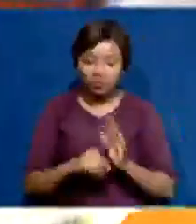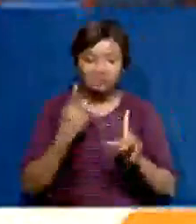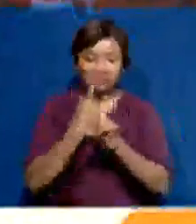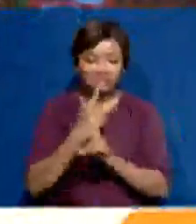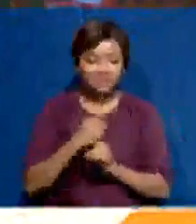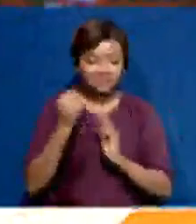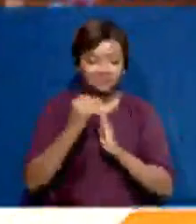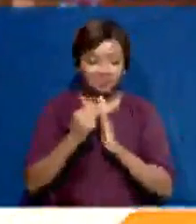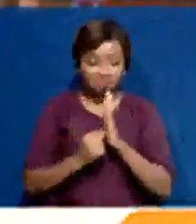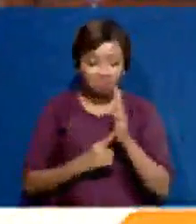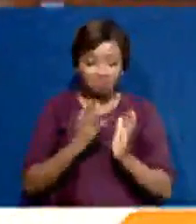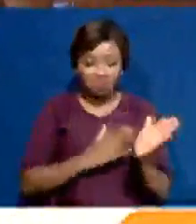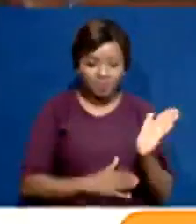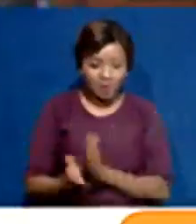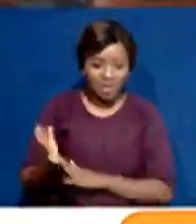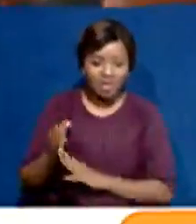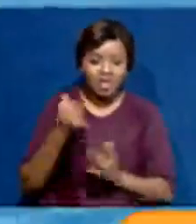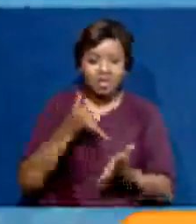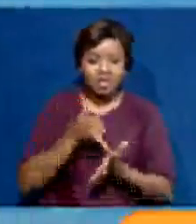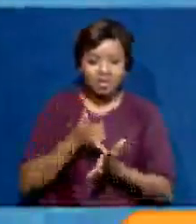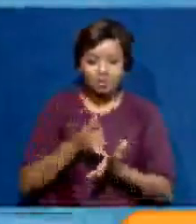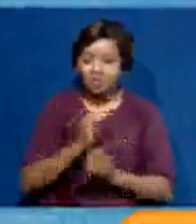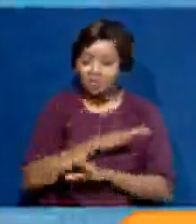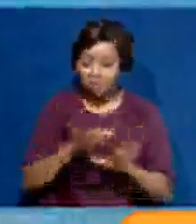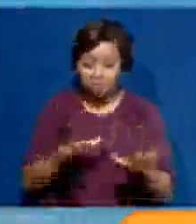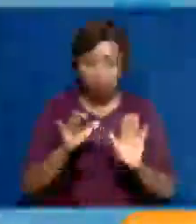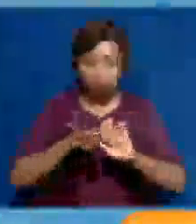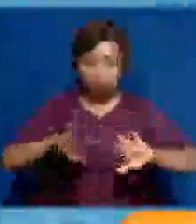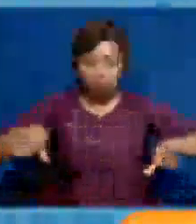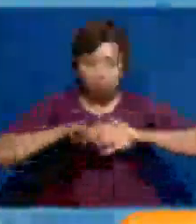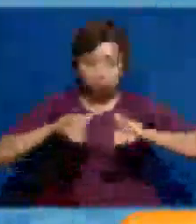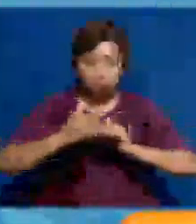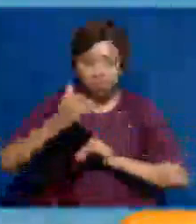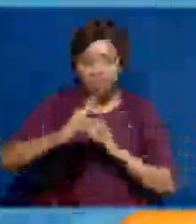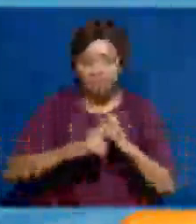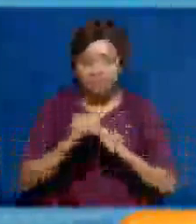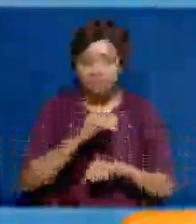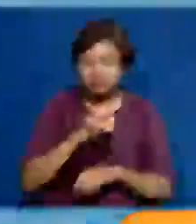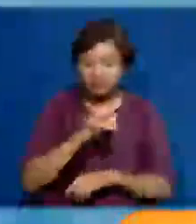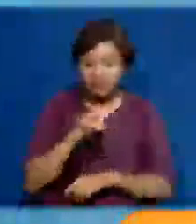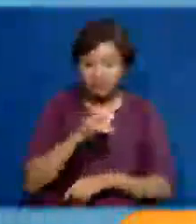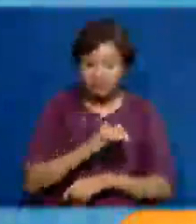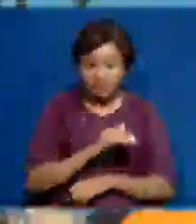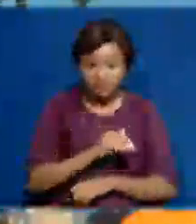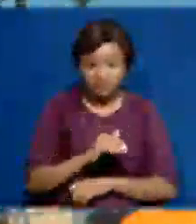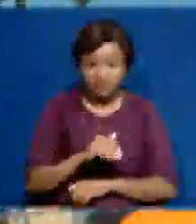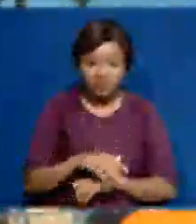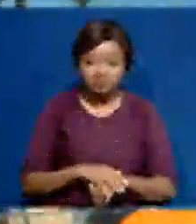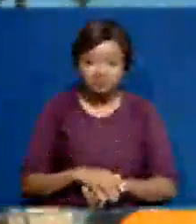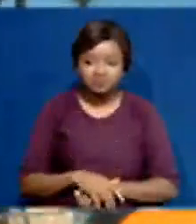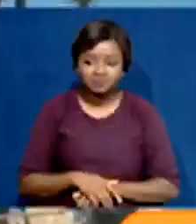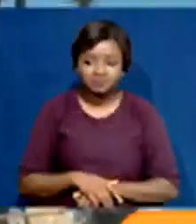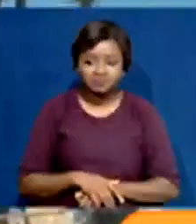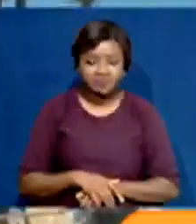have been put in place, including no swimming past 6 p.m. rule to ensure safety of holiday makers. Especially wale